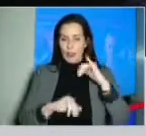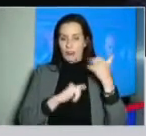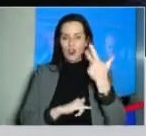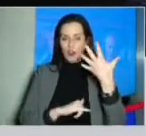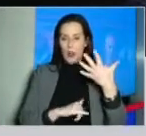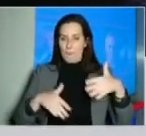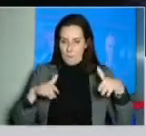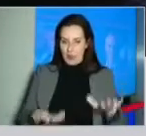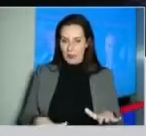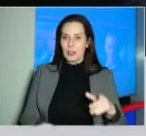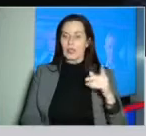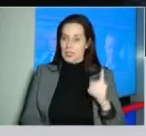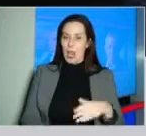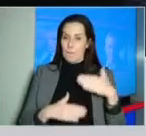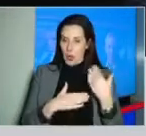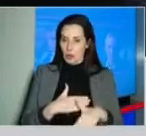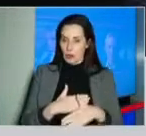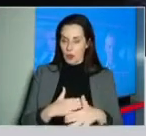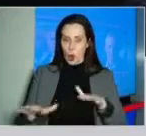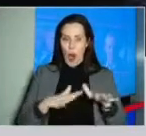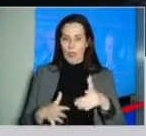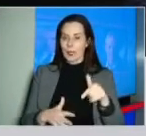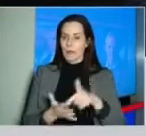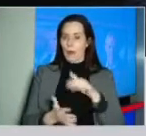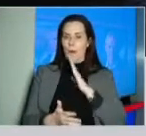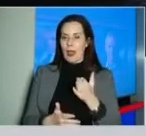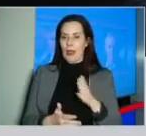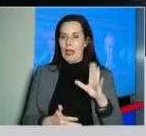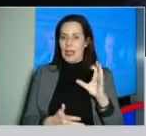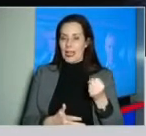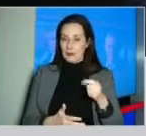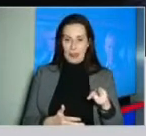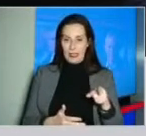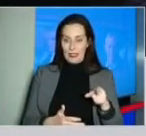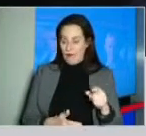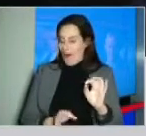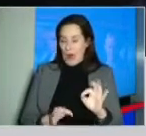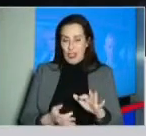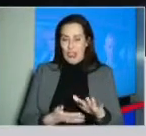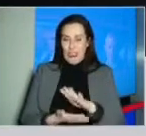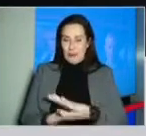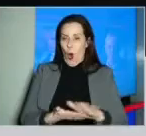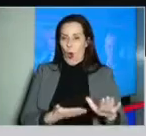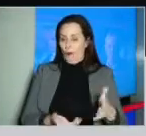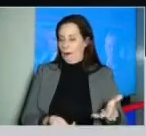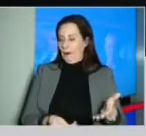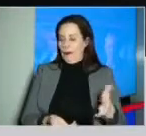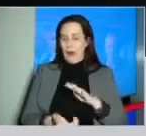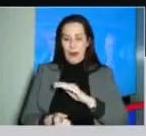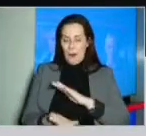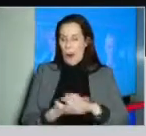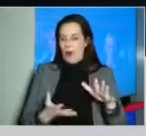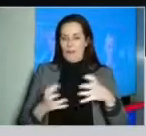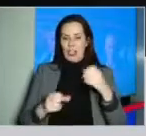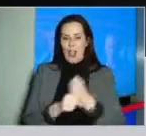35 ויותר מנדטים, היא צריכה בסופו של דבר קואליציה. וכאן הבעיה, כלומר, אם היא תרסק ריסוק משמעותי של מפלגת העבודה ומרץ